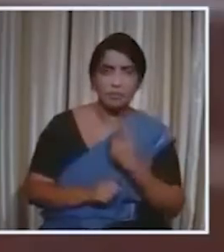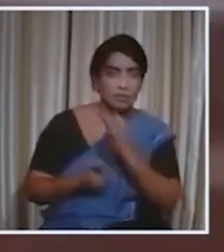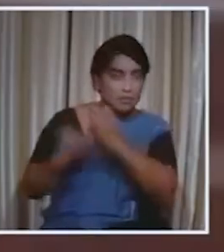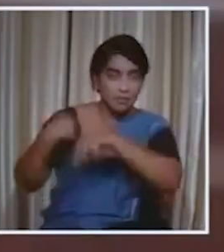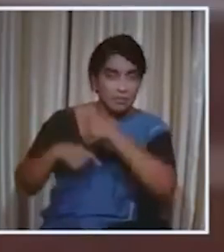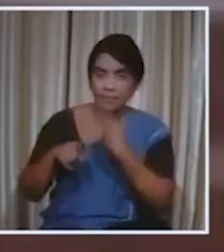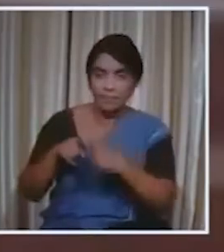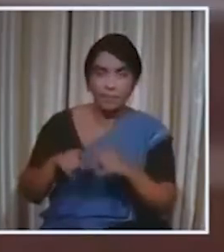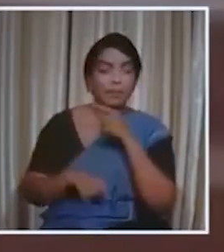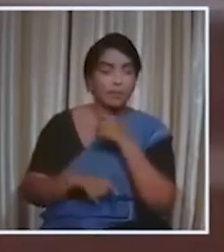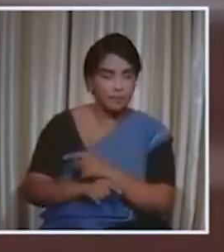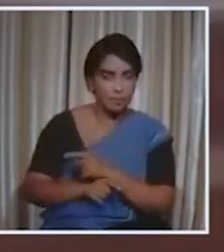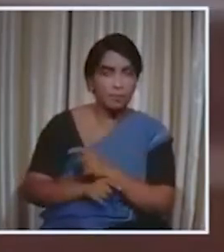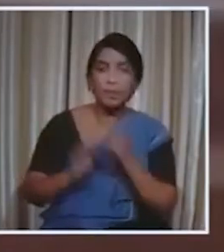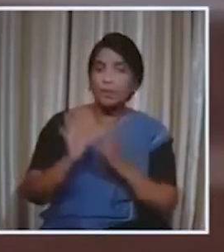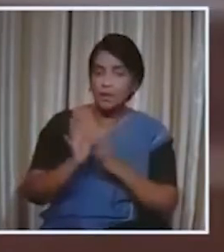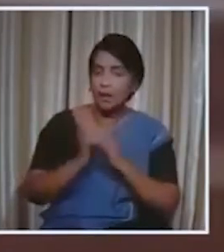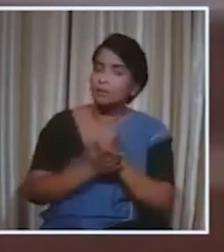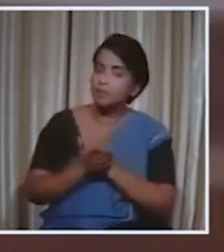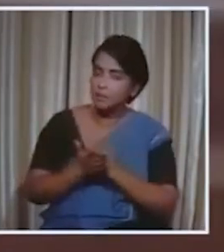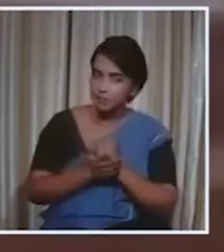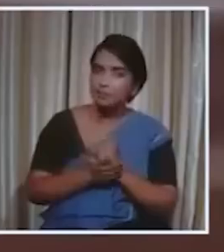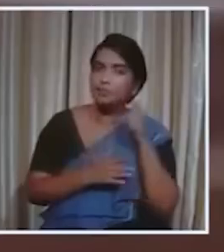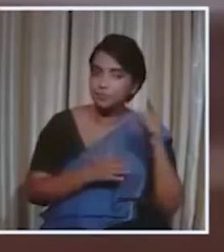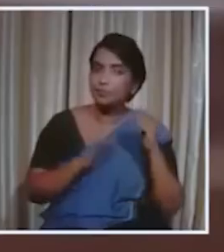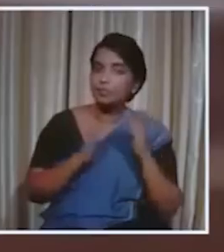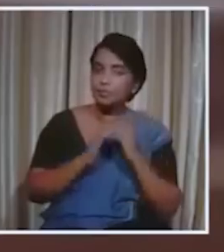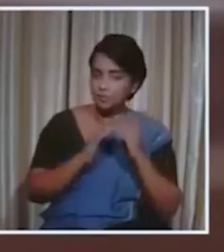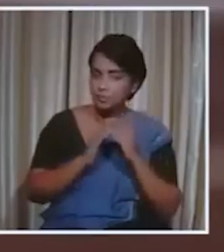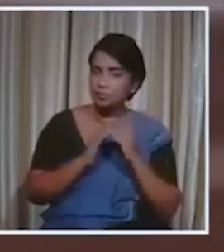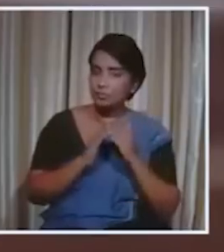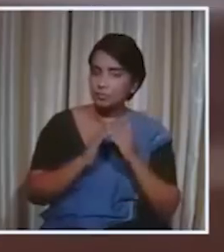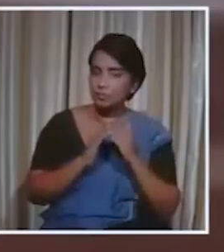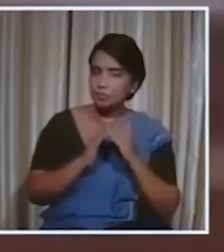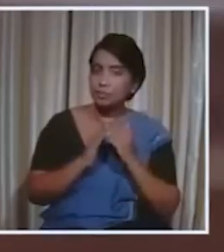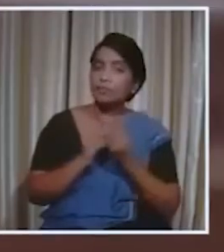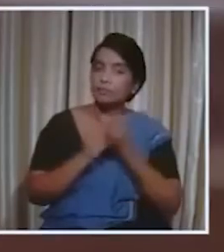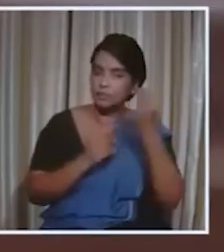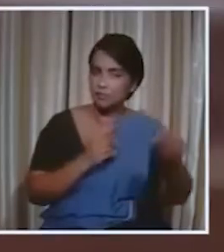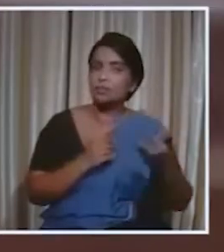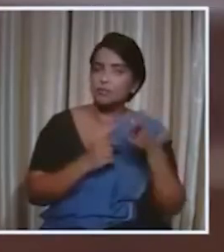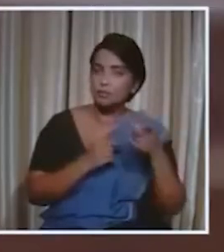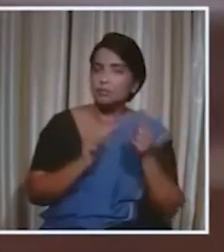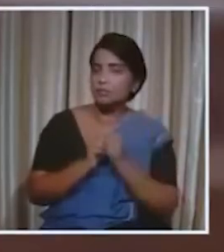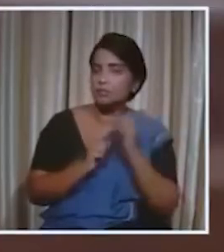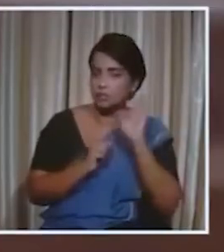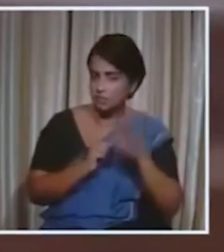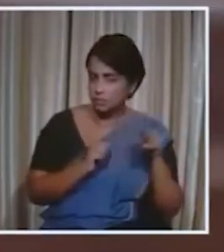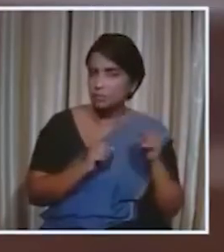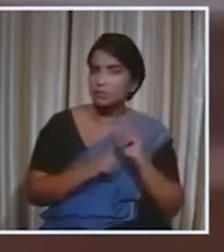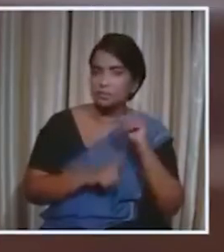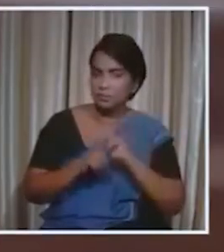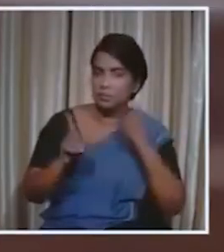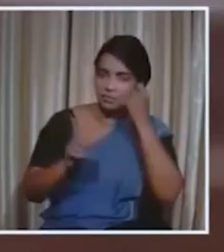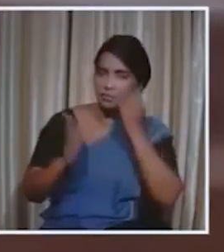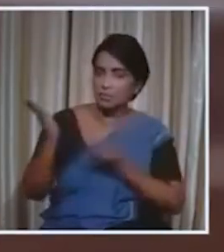නෙමෙයි එතන මාධ්‍යවල ඉන්න සියලු දෙනාටම එතන නිවාසවලට අයි ලබා දෙන්න තමයි අපි කටයුතු කරන්නේ මේ පාර්ලිමේන්තුවේ